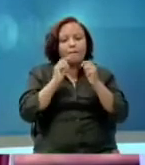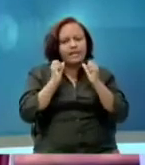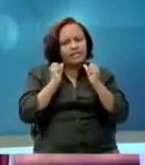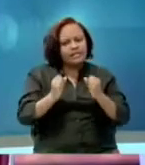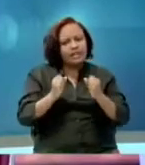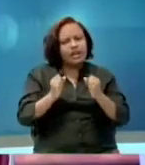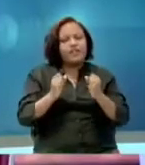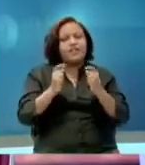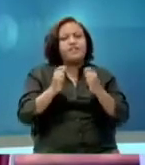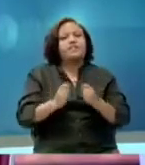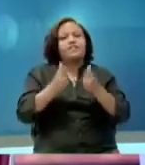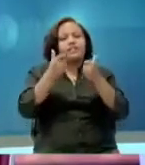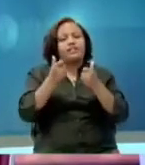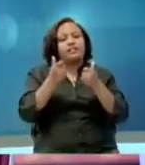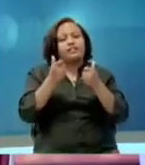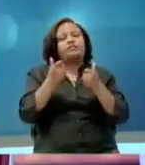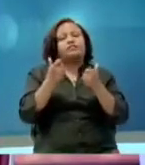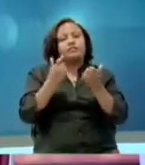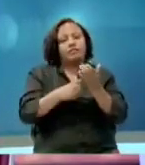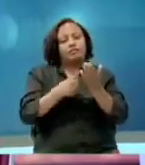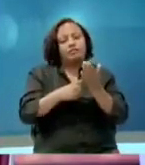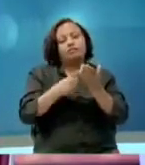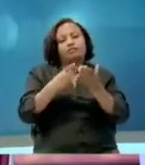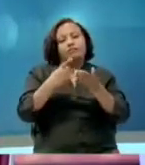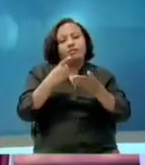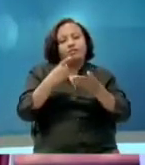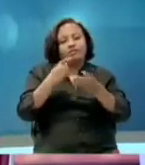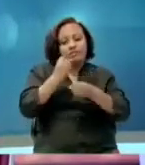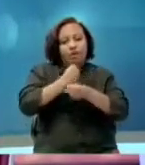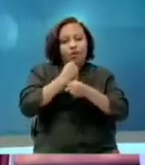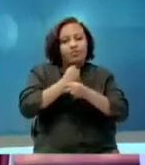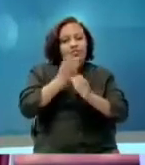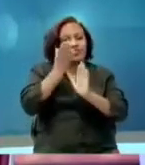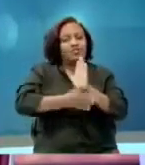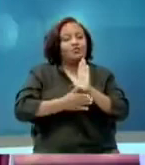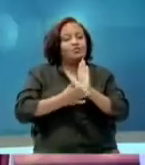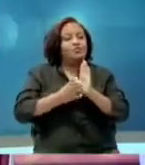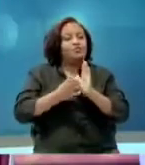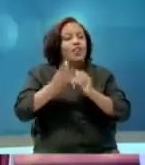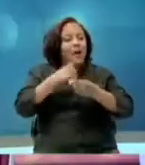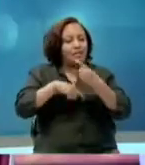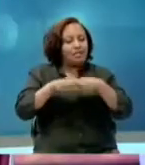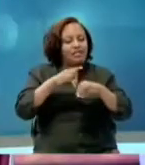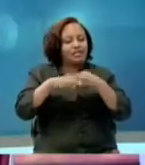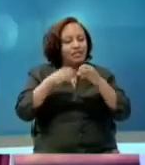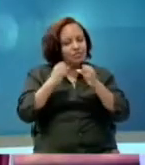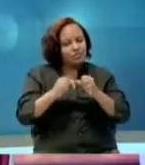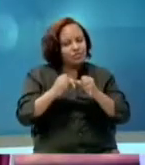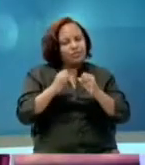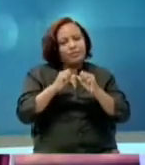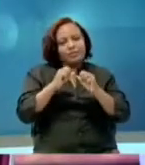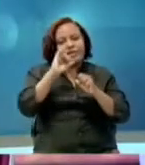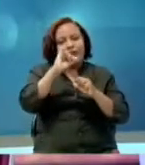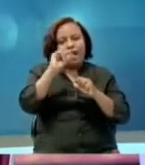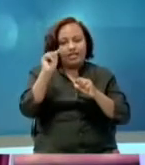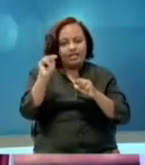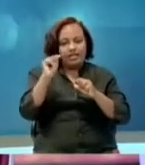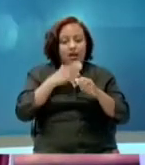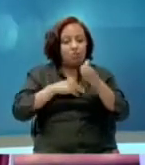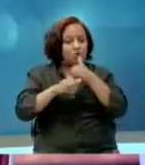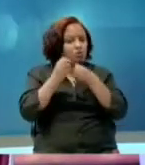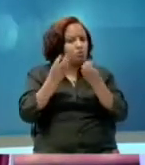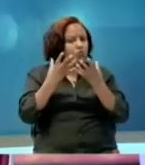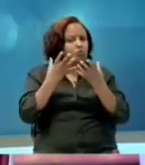ፍጥነትና ቅልጥፍና ስራ መከወን የሚችሉበትን ብቃትም ሊያመጣላቸው ስለሚችል ማለት ነው። ነገር ግን በሀገራችን በተለየ ሁኔታ አካል ጉዳተኞች የአይቲ ትምህርት መማር